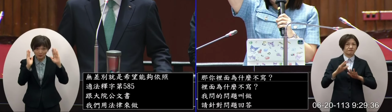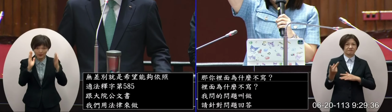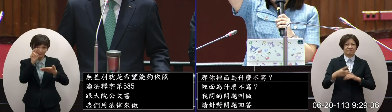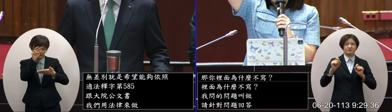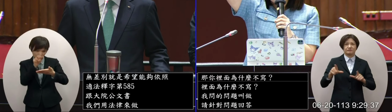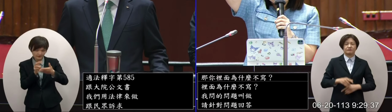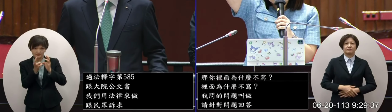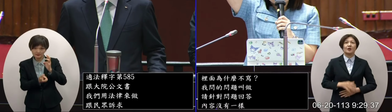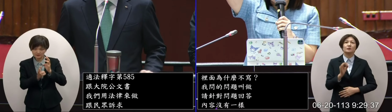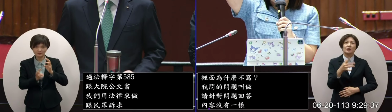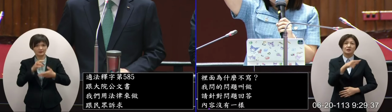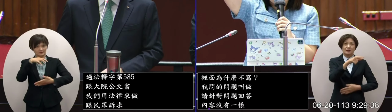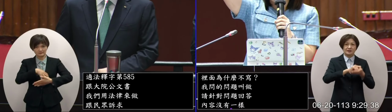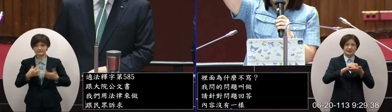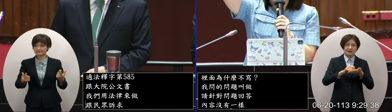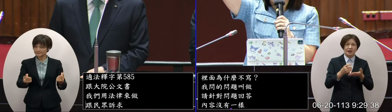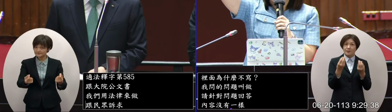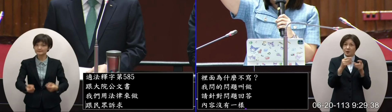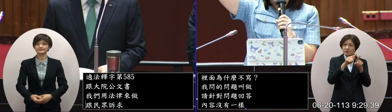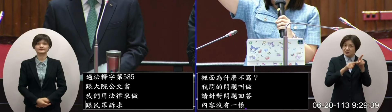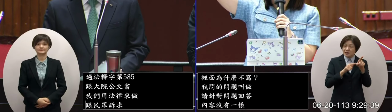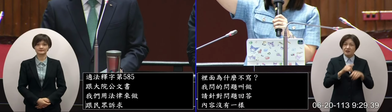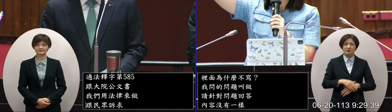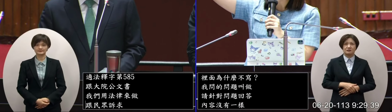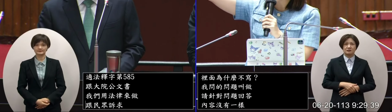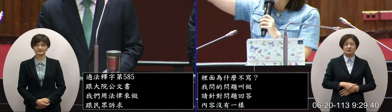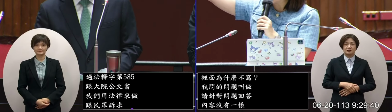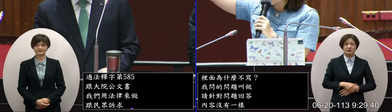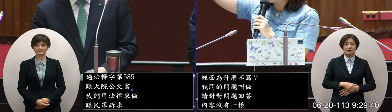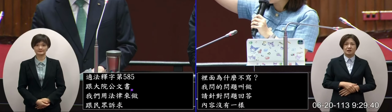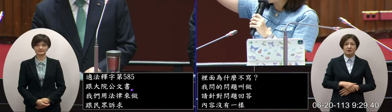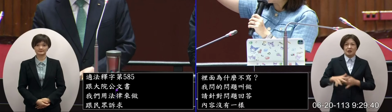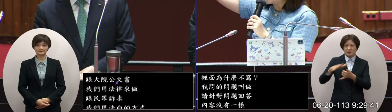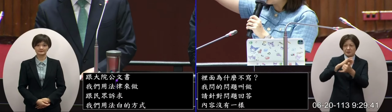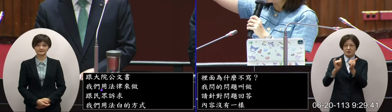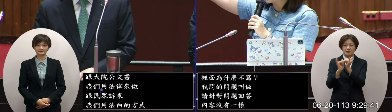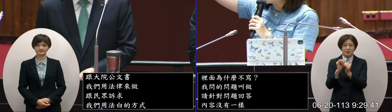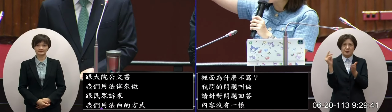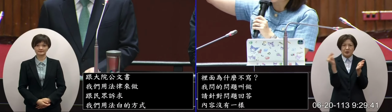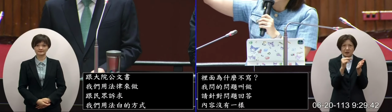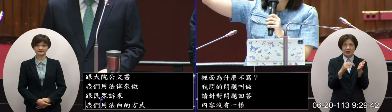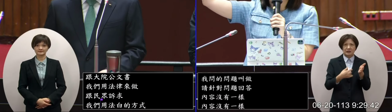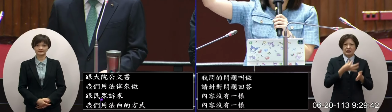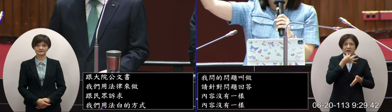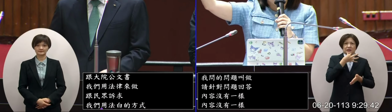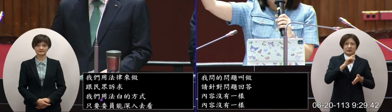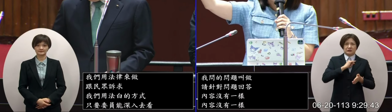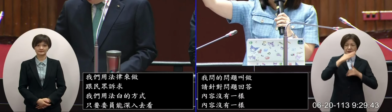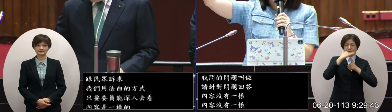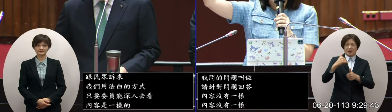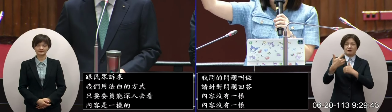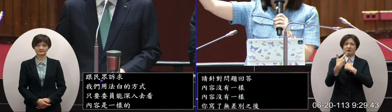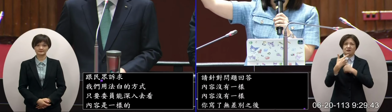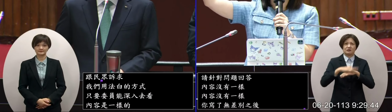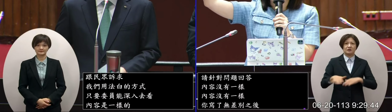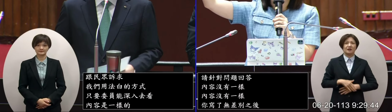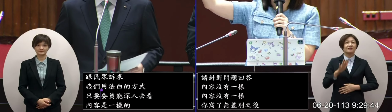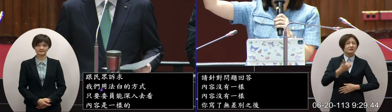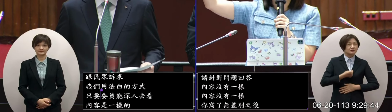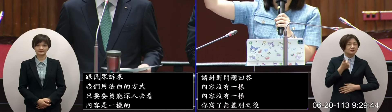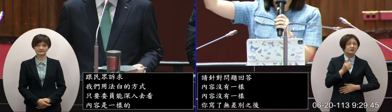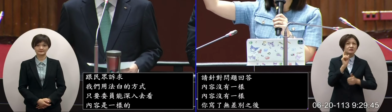有一样。因为你写了无差别之后，所有的民众看到都会以为自己也会被调查，但实际